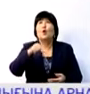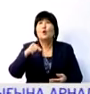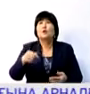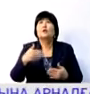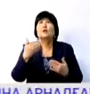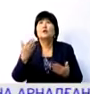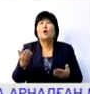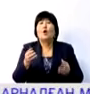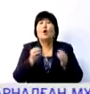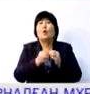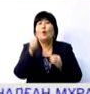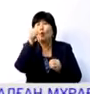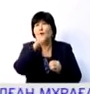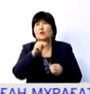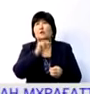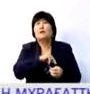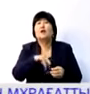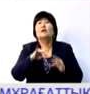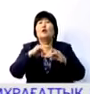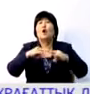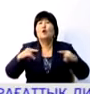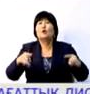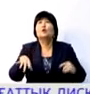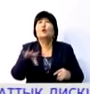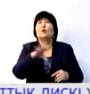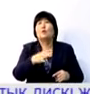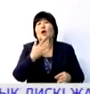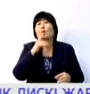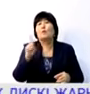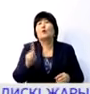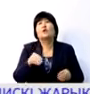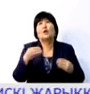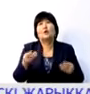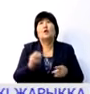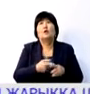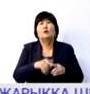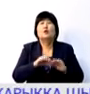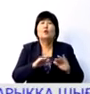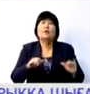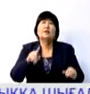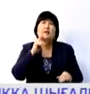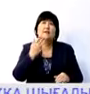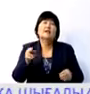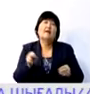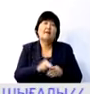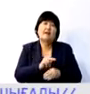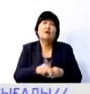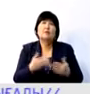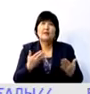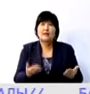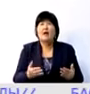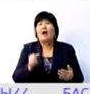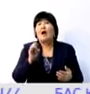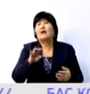анау 10 жыл пайдаланған столыма шейін, соның барлығын мұражай қылып қойдым. Бұл да сол балдарға, жастарға тәрбие дегендей. Арал